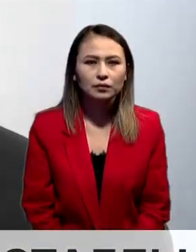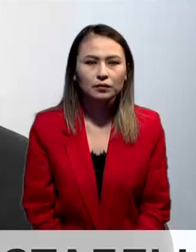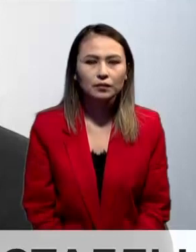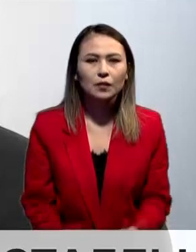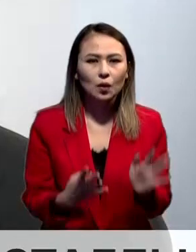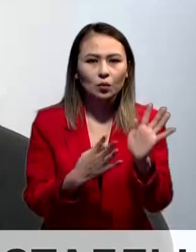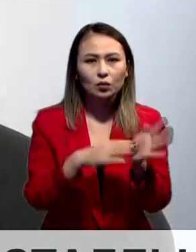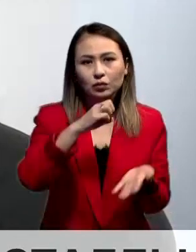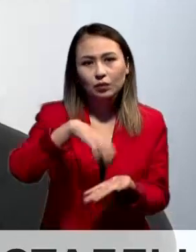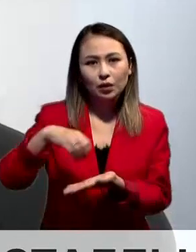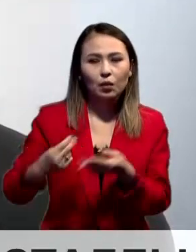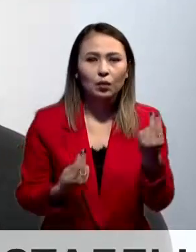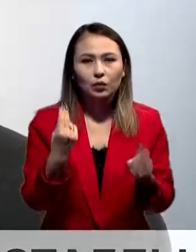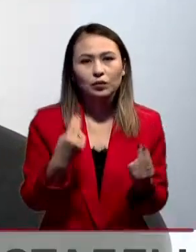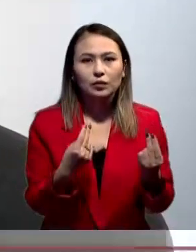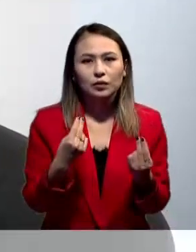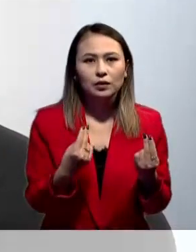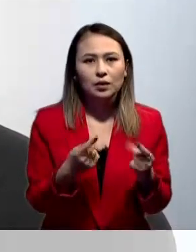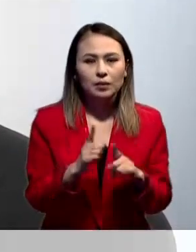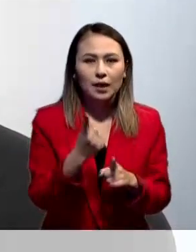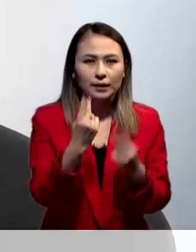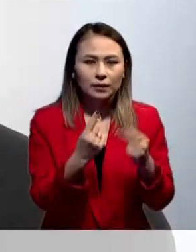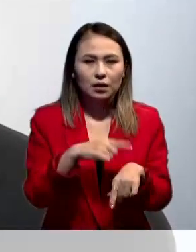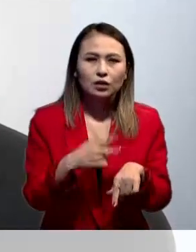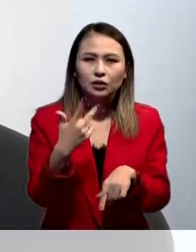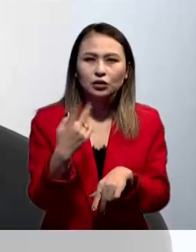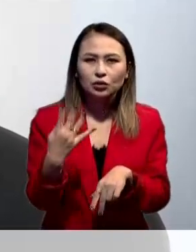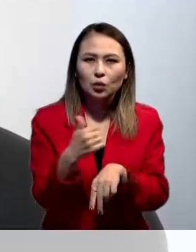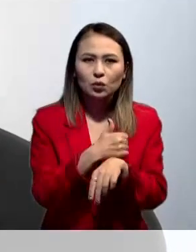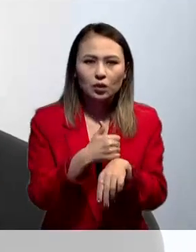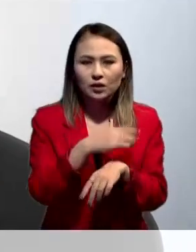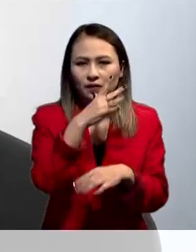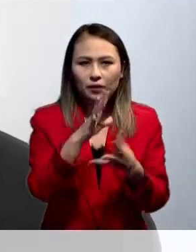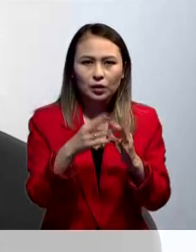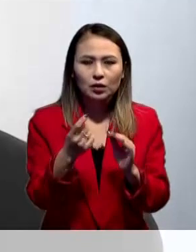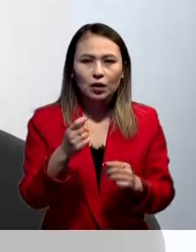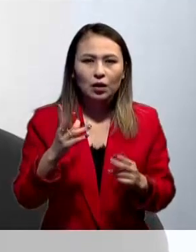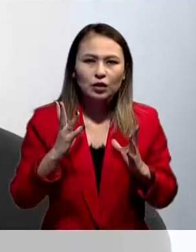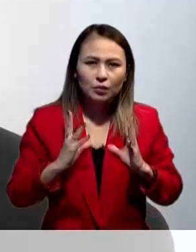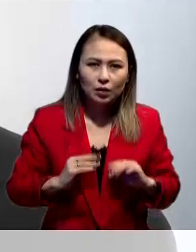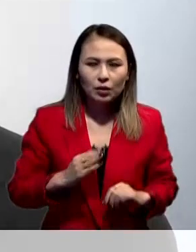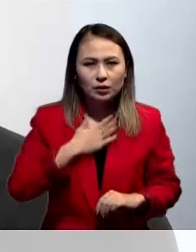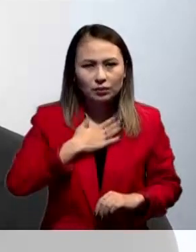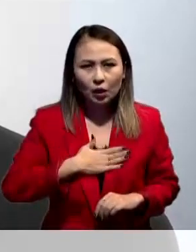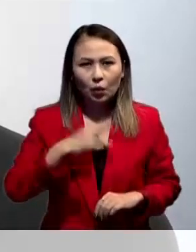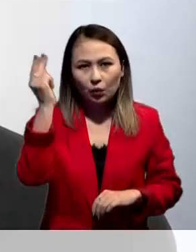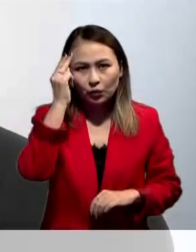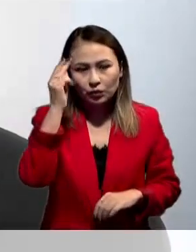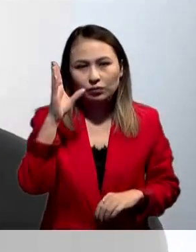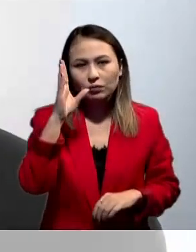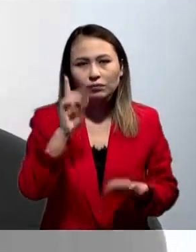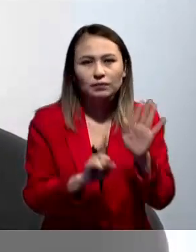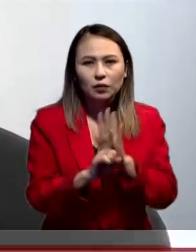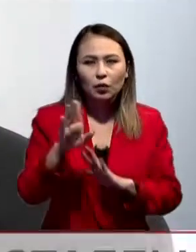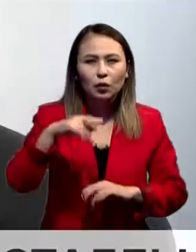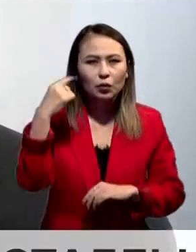Тоғызқұмалақ ойыны, байқасаңыз, бір ойын 3-4 сағатқа созылады. Және бұл біріншіден сабырлықты үйретеді, төзімділікті үйретеді, алдыға қарай